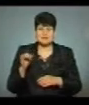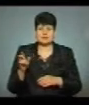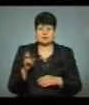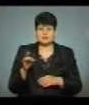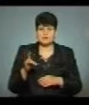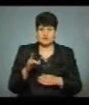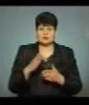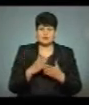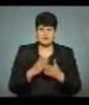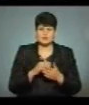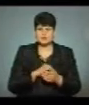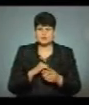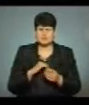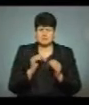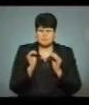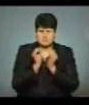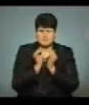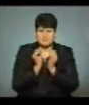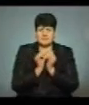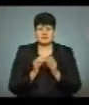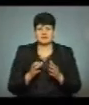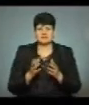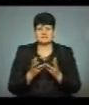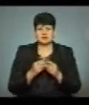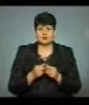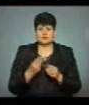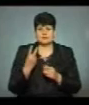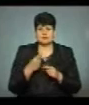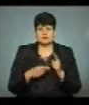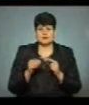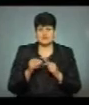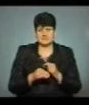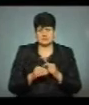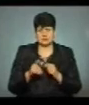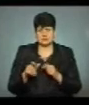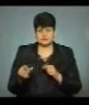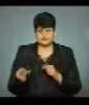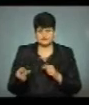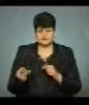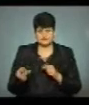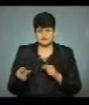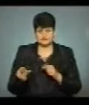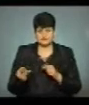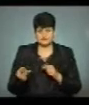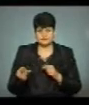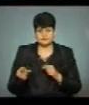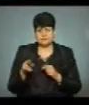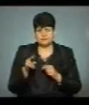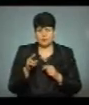району належить до найдрібніших громад з чисельністю близько 2,5 тисяч.